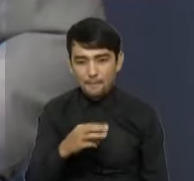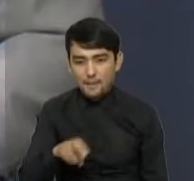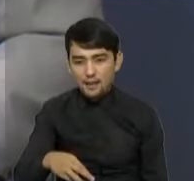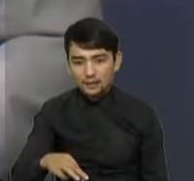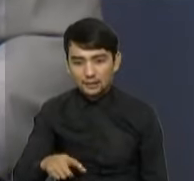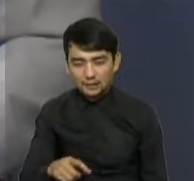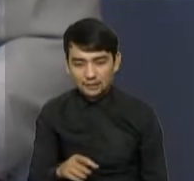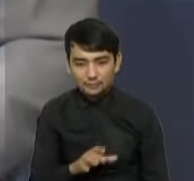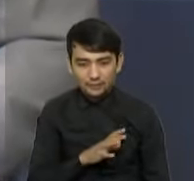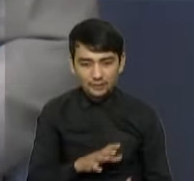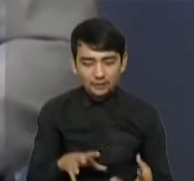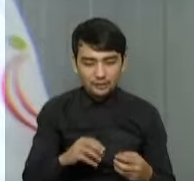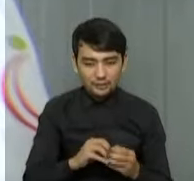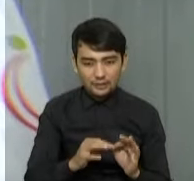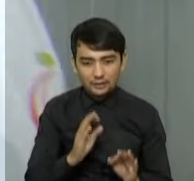тенге. Подробнее в материале.